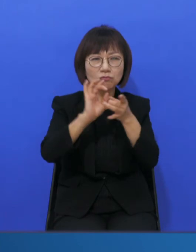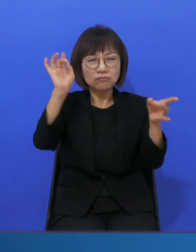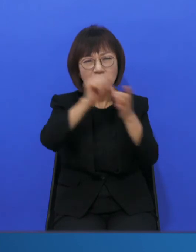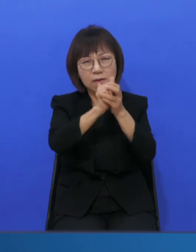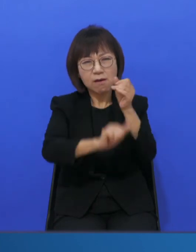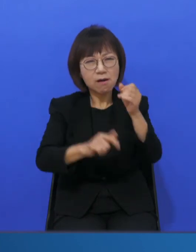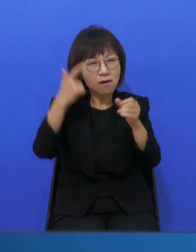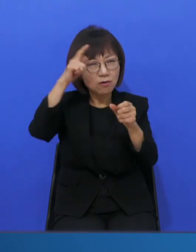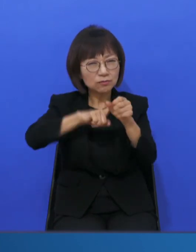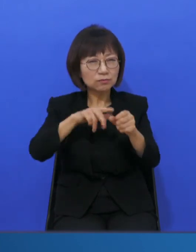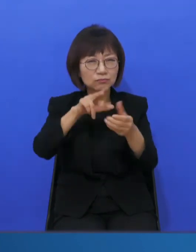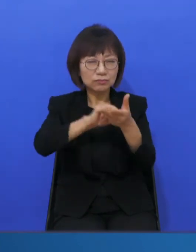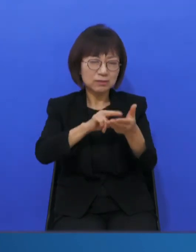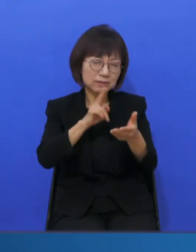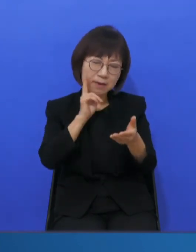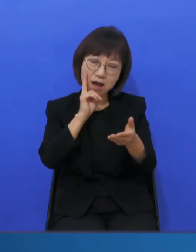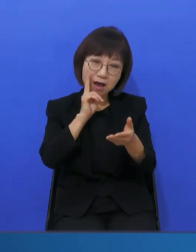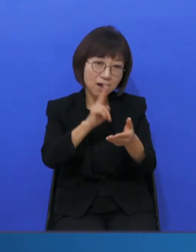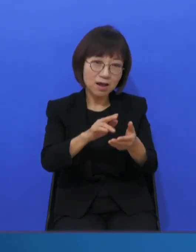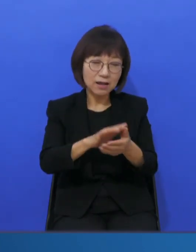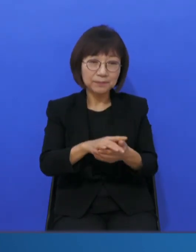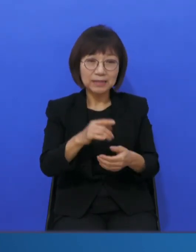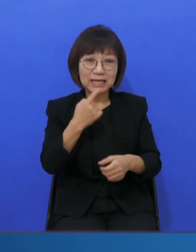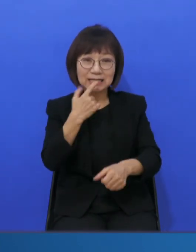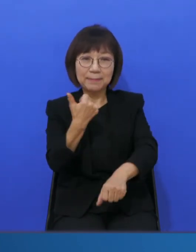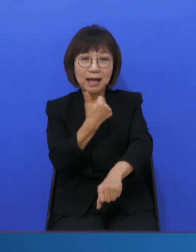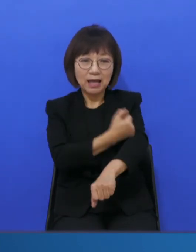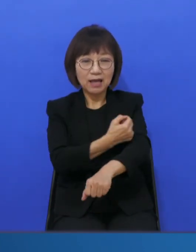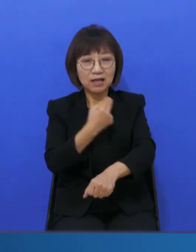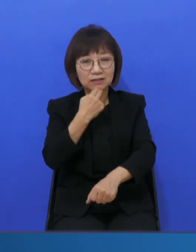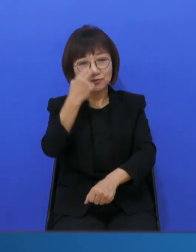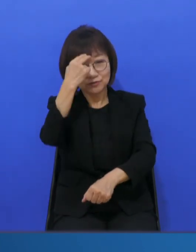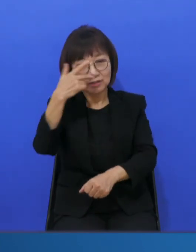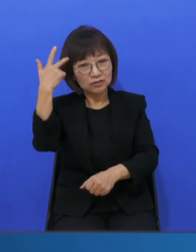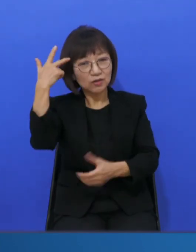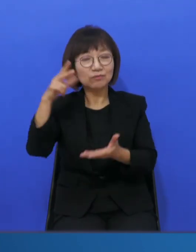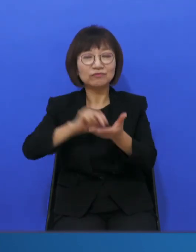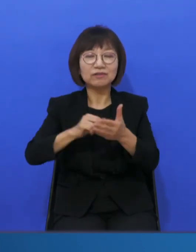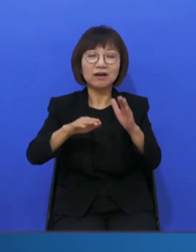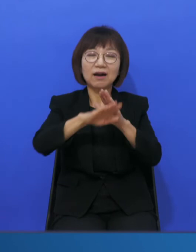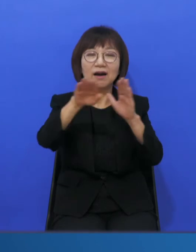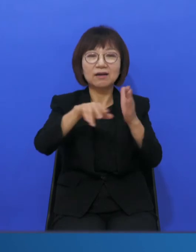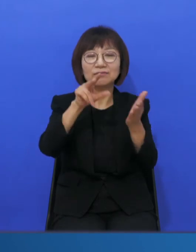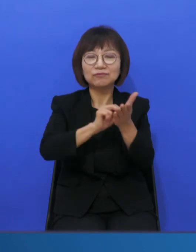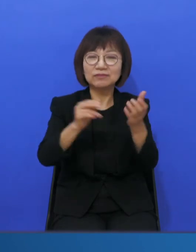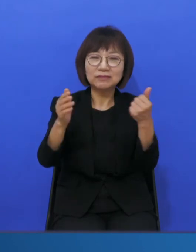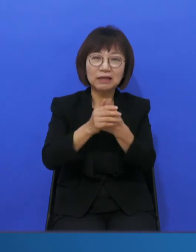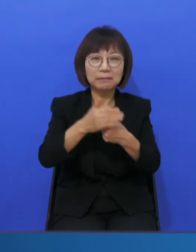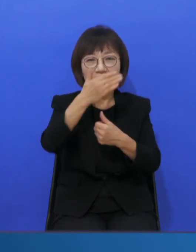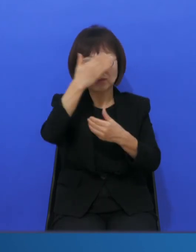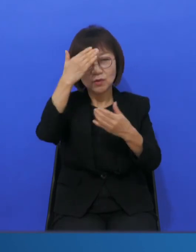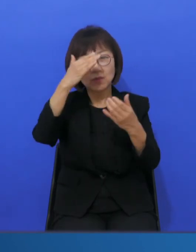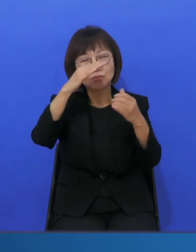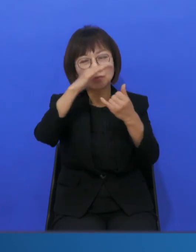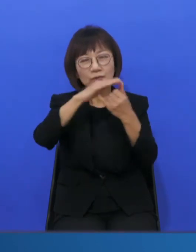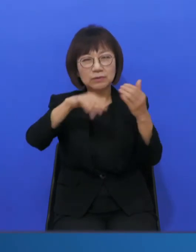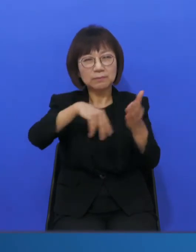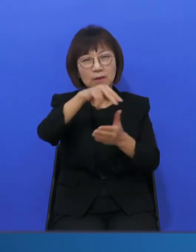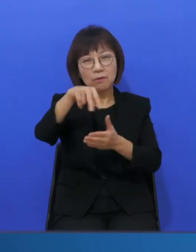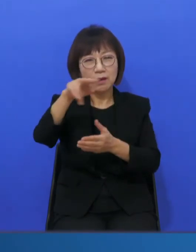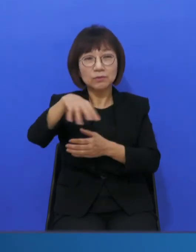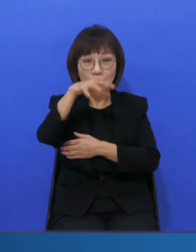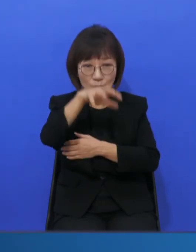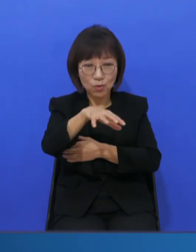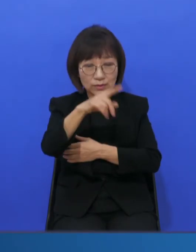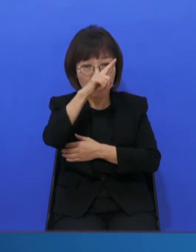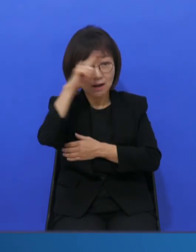문제가 심각한 상태이며 마약과 알코올, 정신문제, 가정문제로 청소년이 무너지고 있는 현장입니다. 러시아